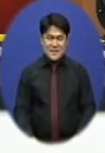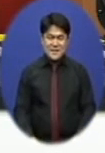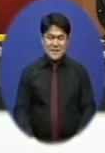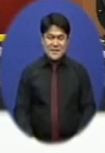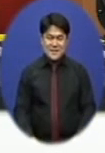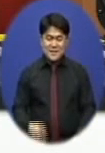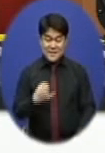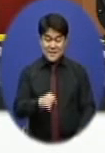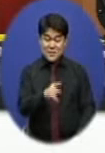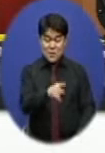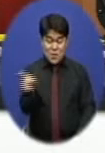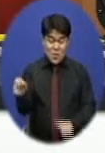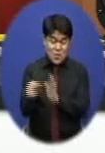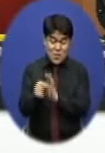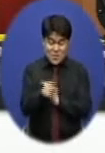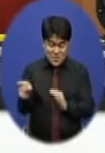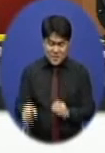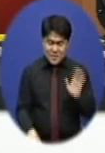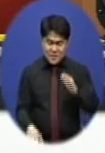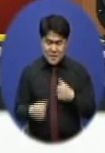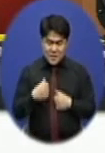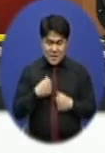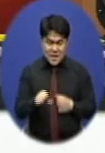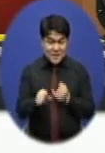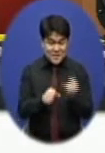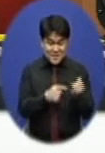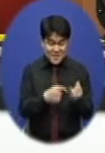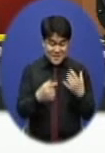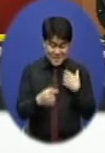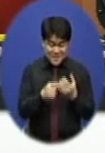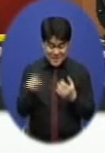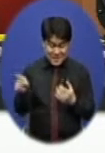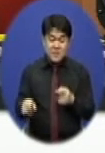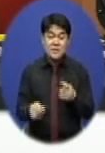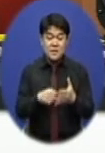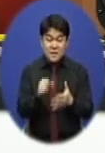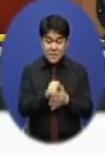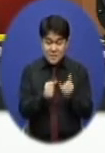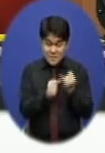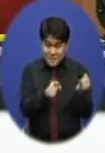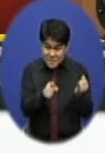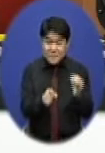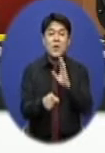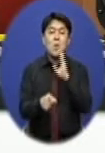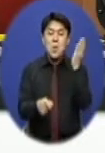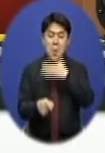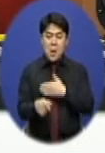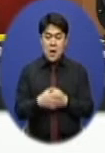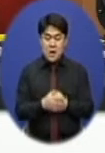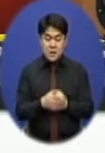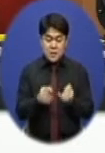그러신다고. 따님께서 해드려야죠. 따님이 아니라 며느리께서. 네, 그 며느리입니다. 아, 그 아빠